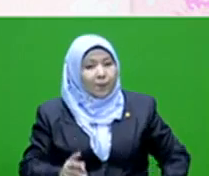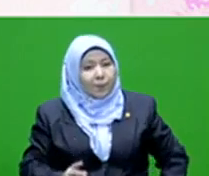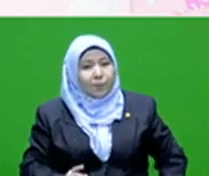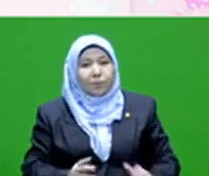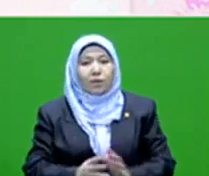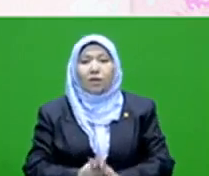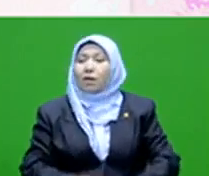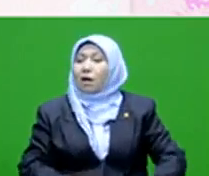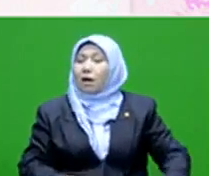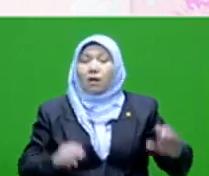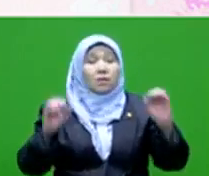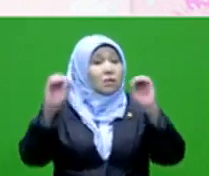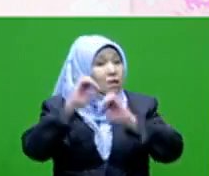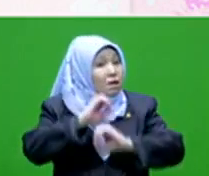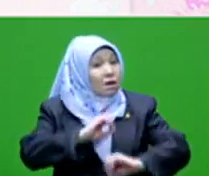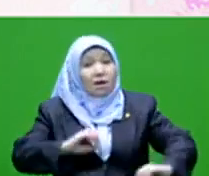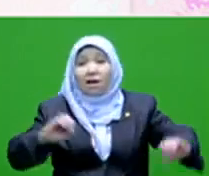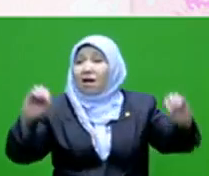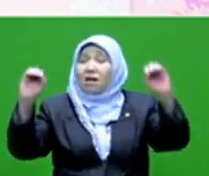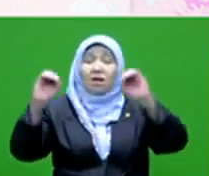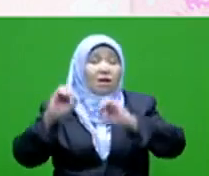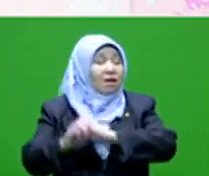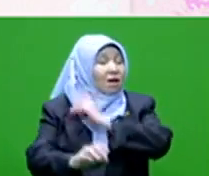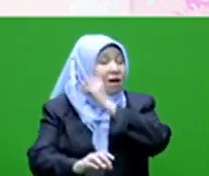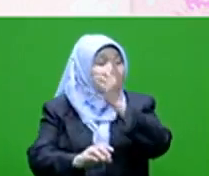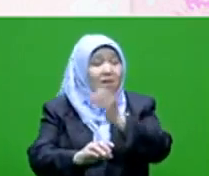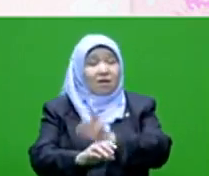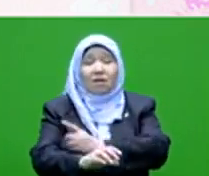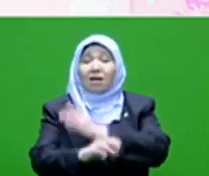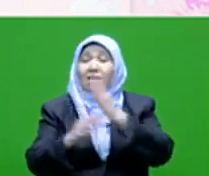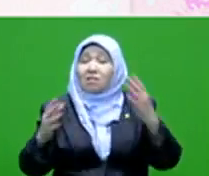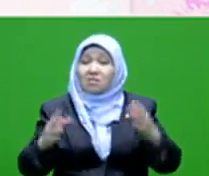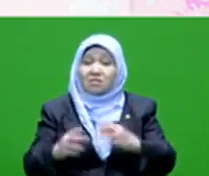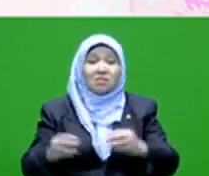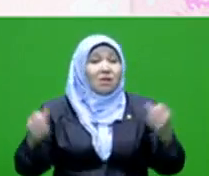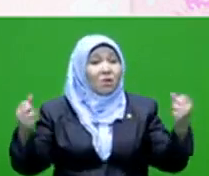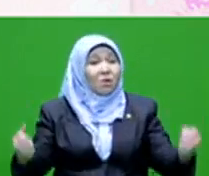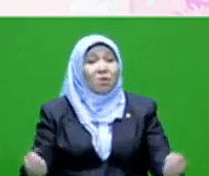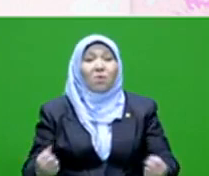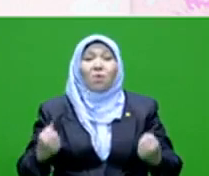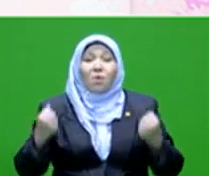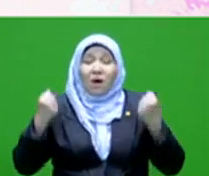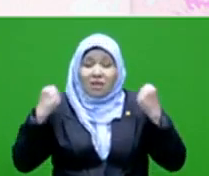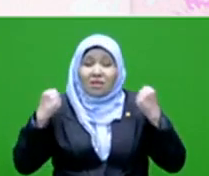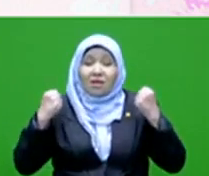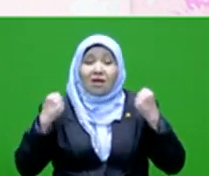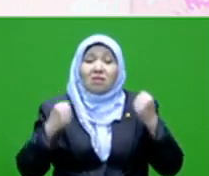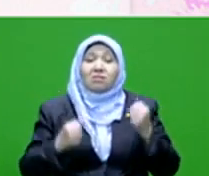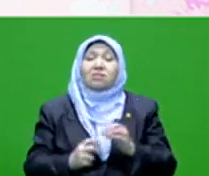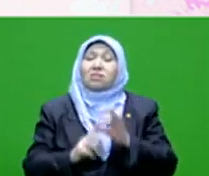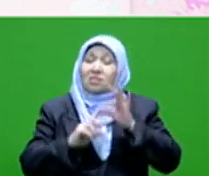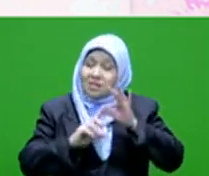العظيم لا حول ولا قوة